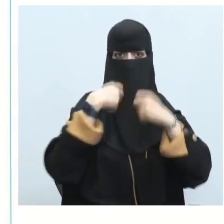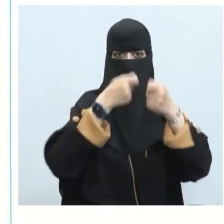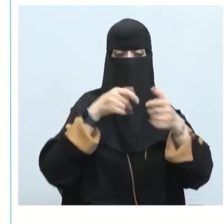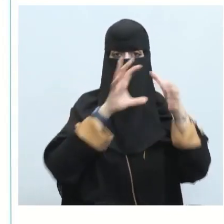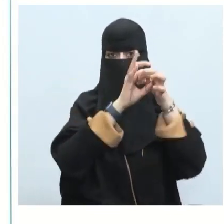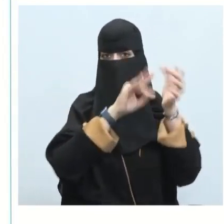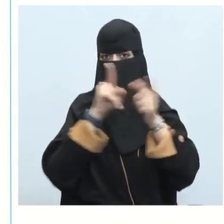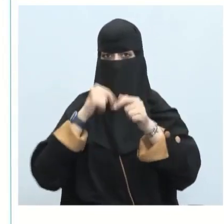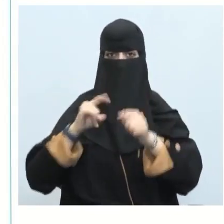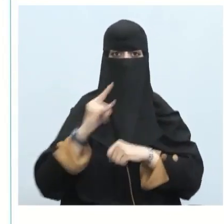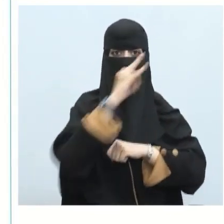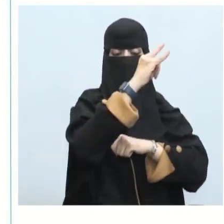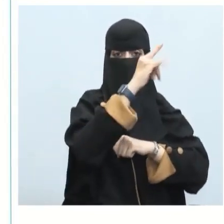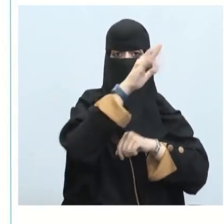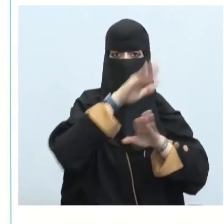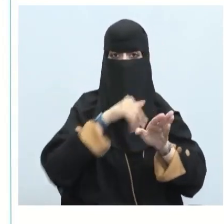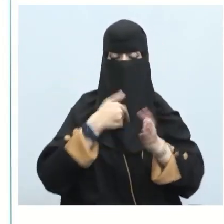المتعلقه بالسفر